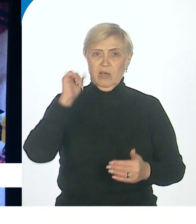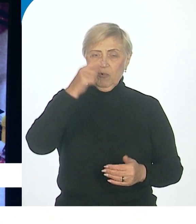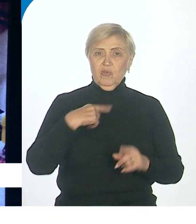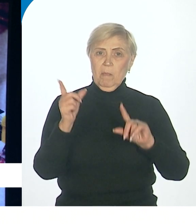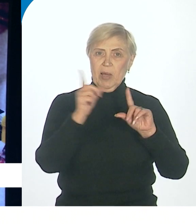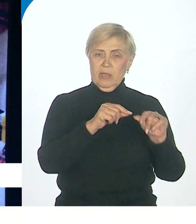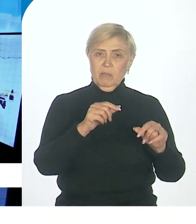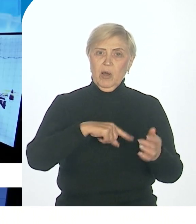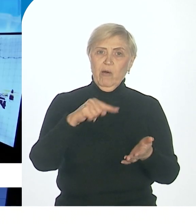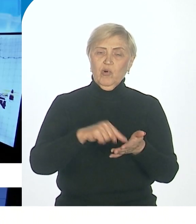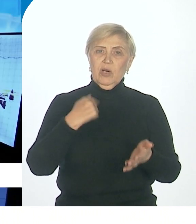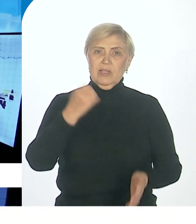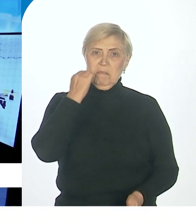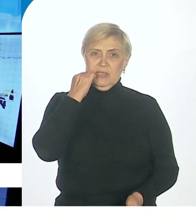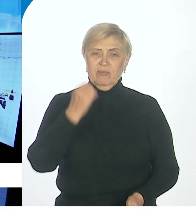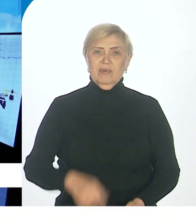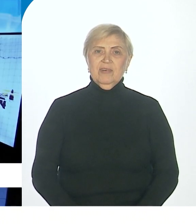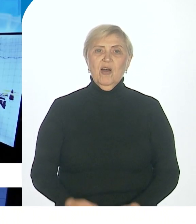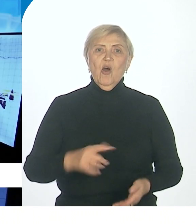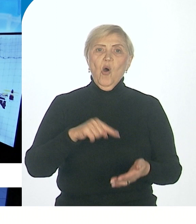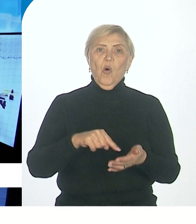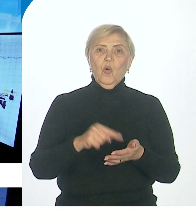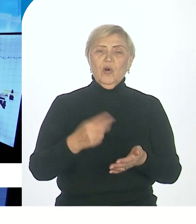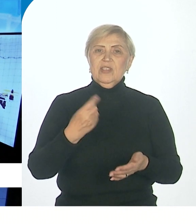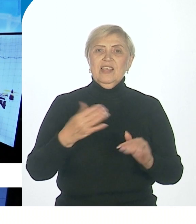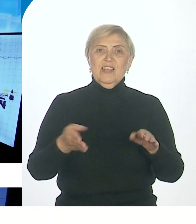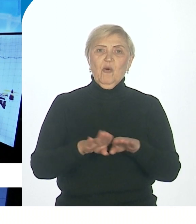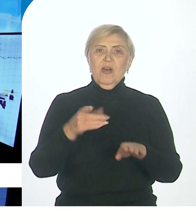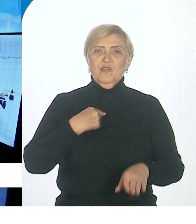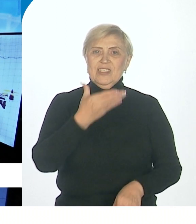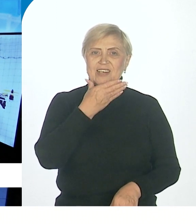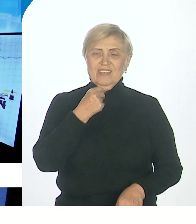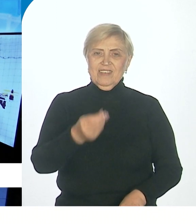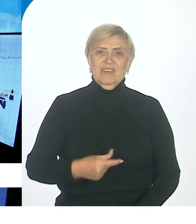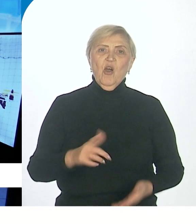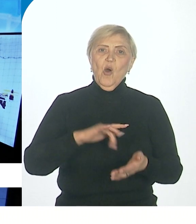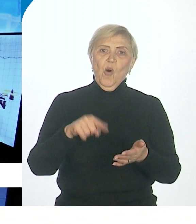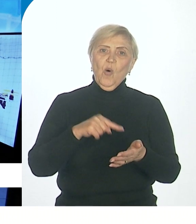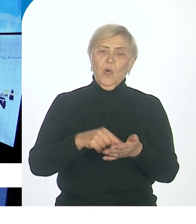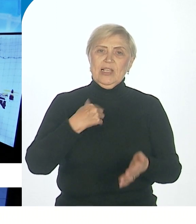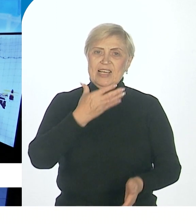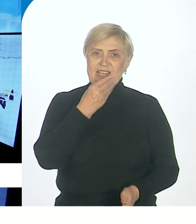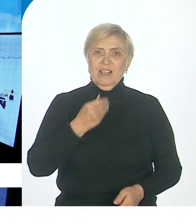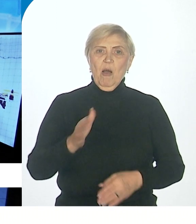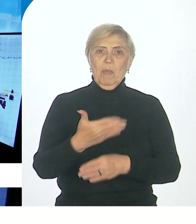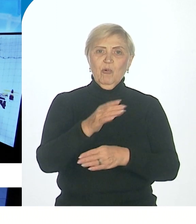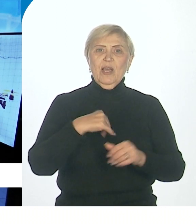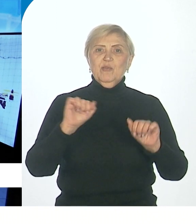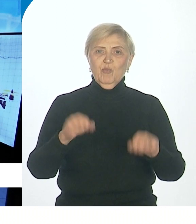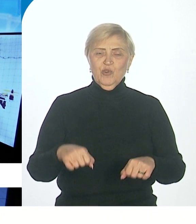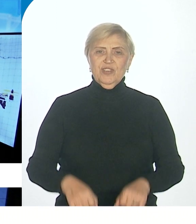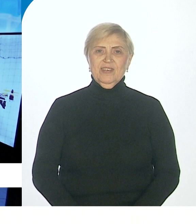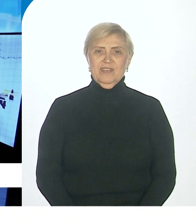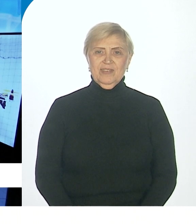в Москву. Уже. Город не такой красивый, гулять будем меньше. Город тоже достаточно красивый, и погулять там